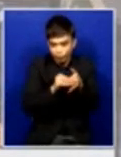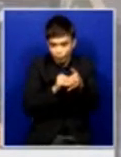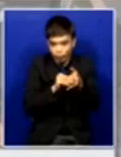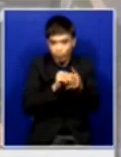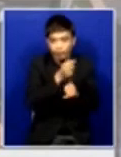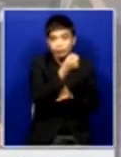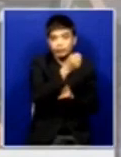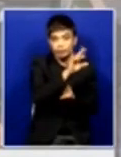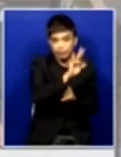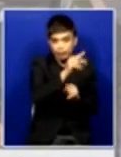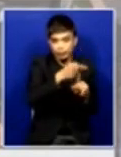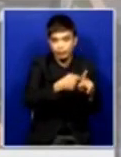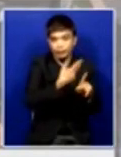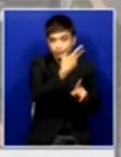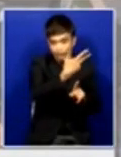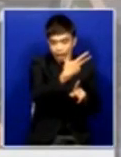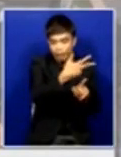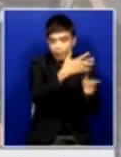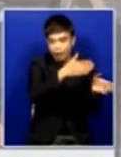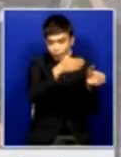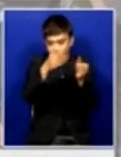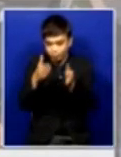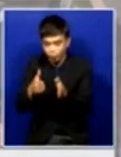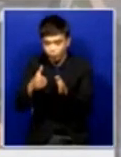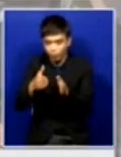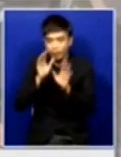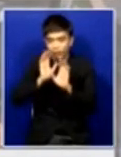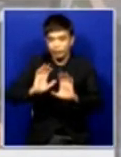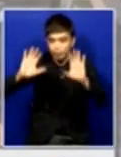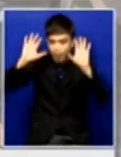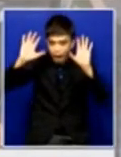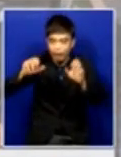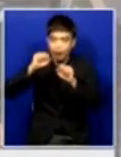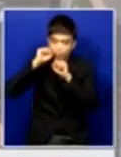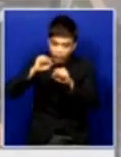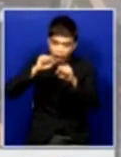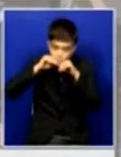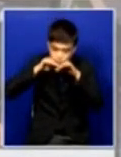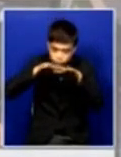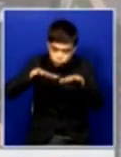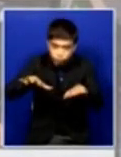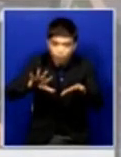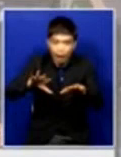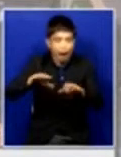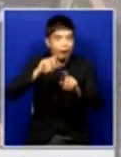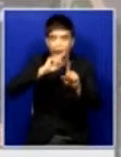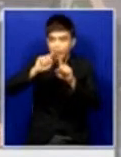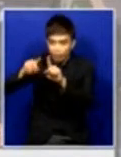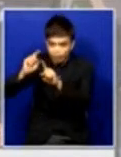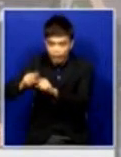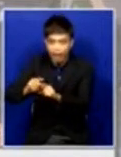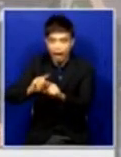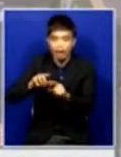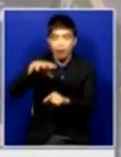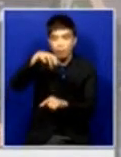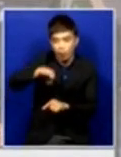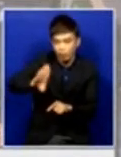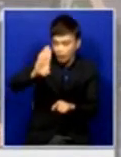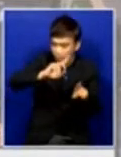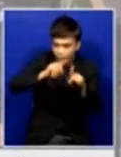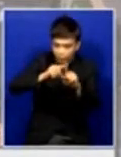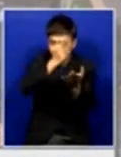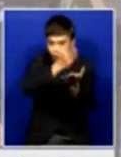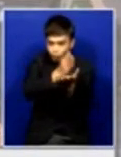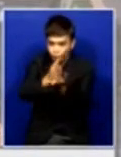ล้วต่อเนื่องมาก็มีประกาศของทางรัฐบาลต่อมาอีกหลายฉบับให้มีการหยุดสถานประกอบการนะครับต่อเนื่องม